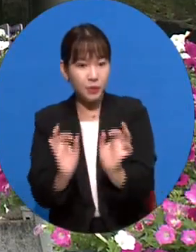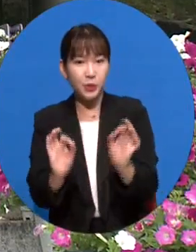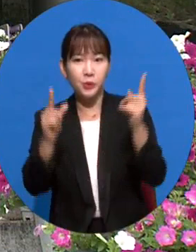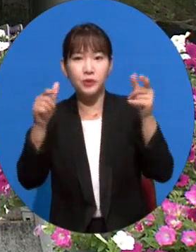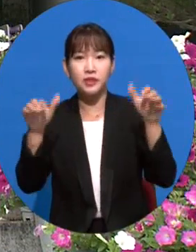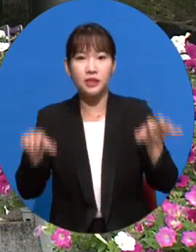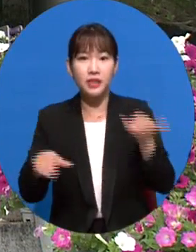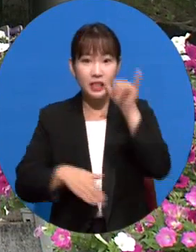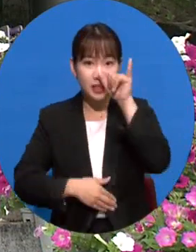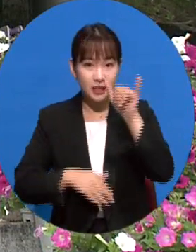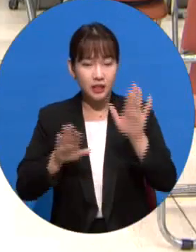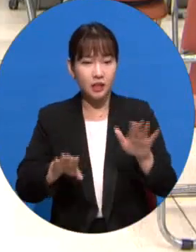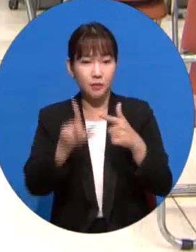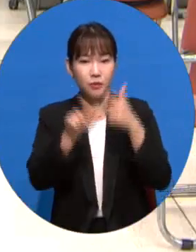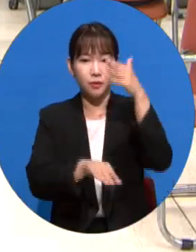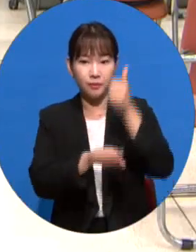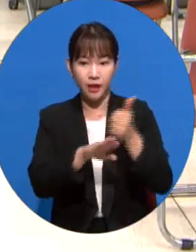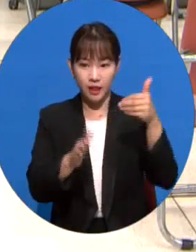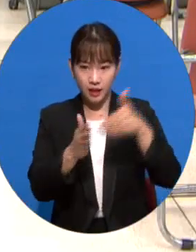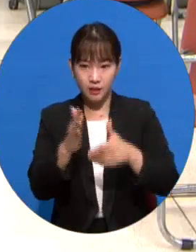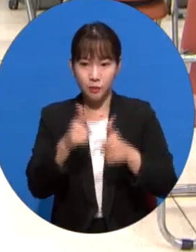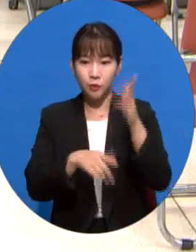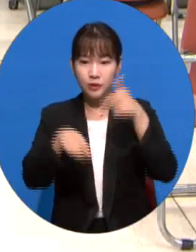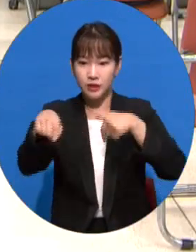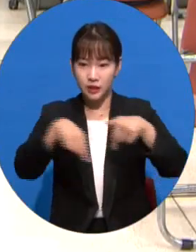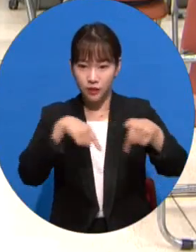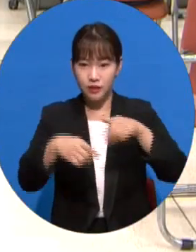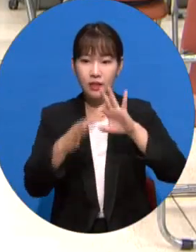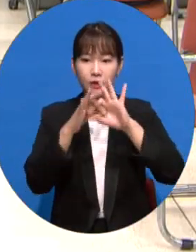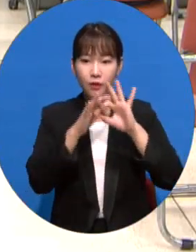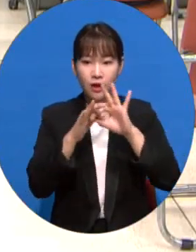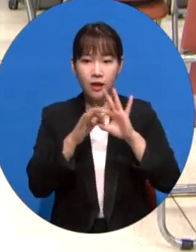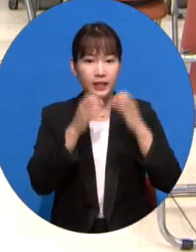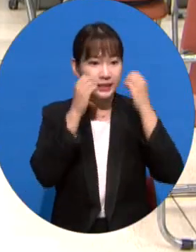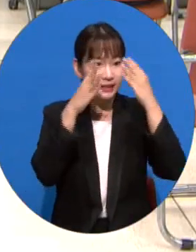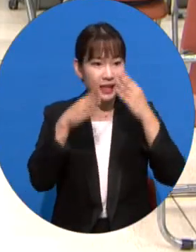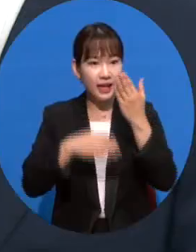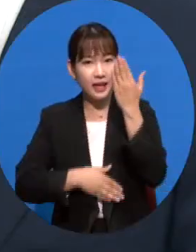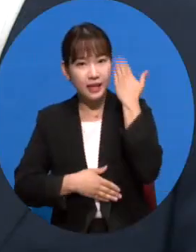공존하는 이달 말까지 목포 시정을 둘러싼 신구